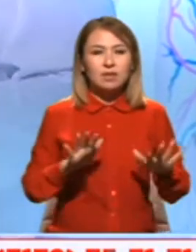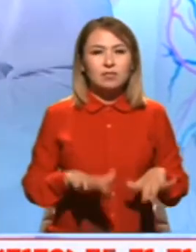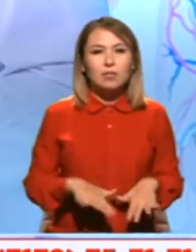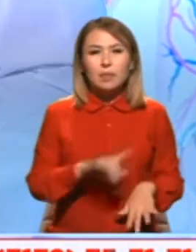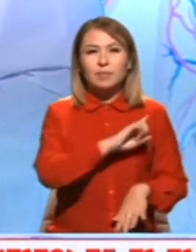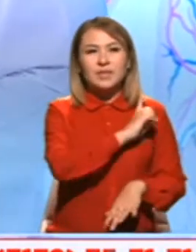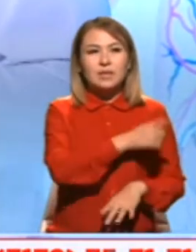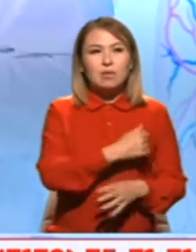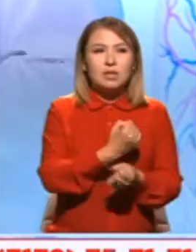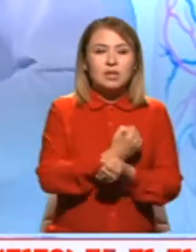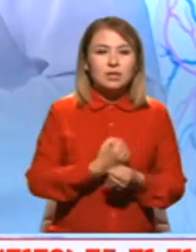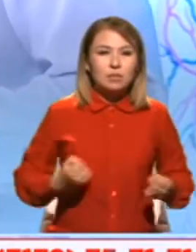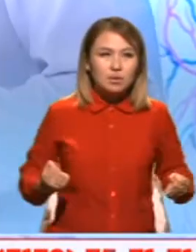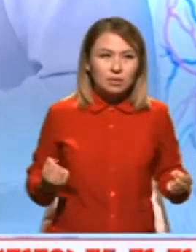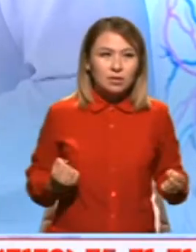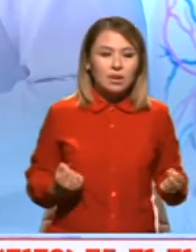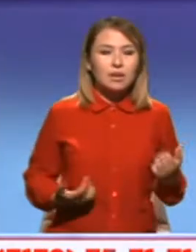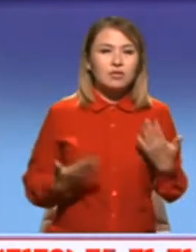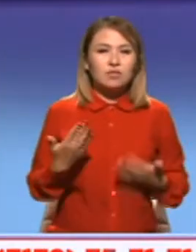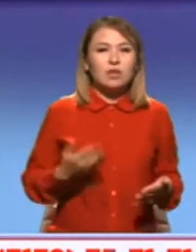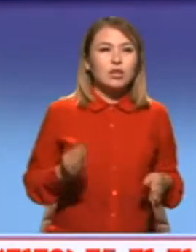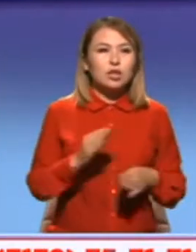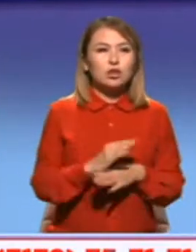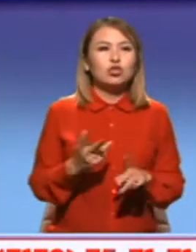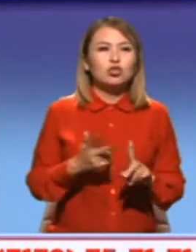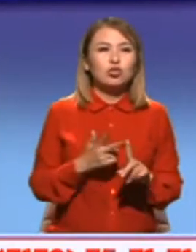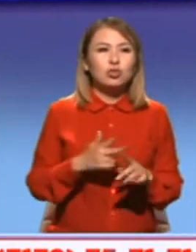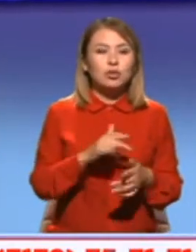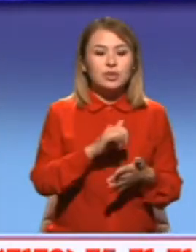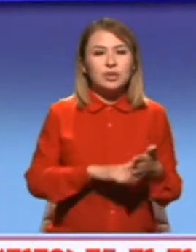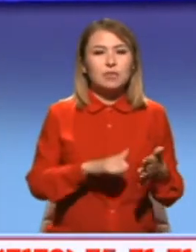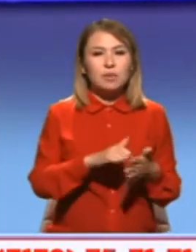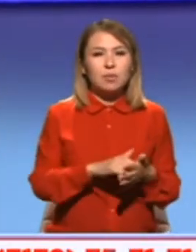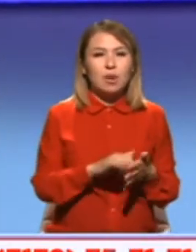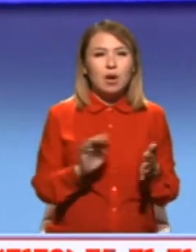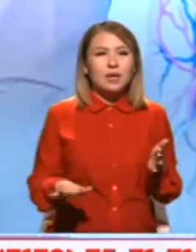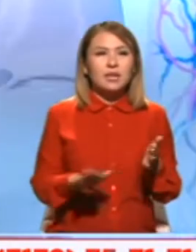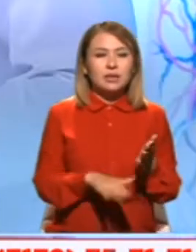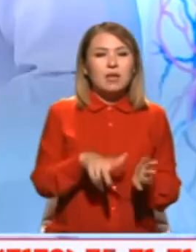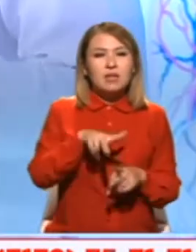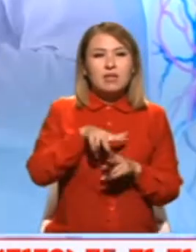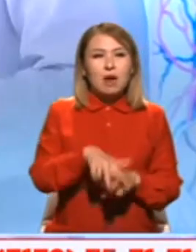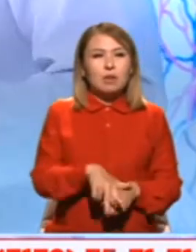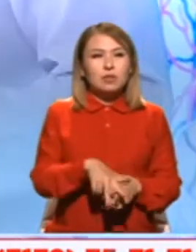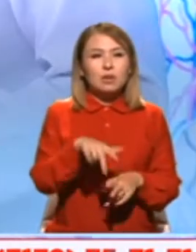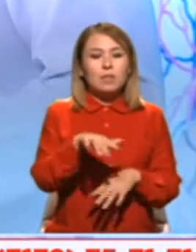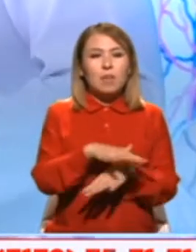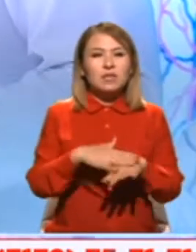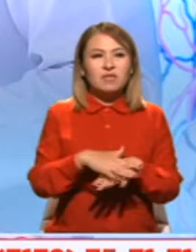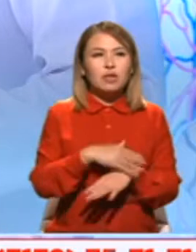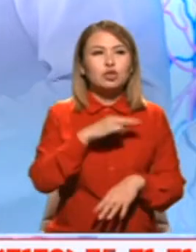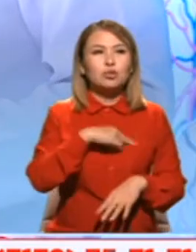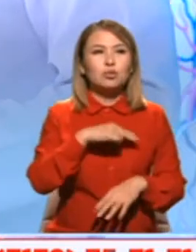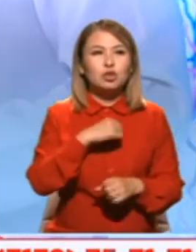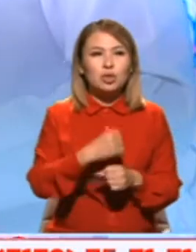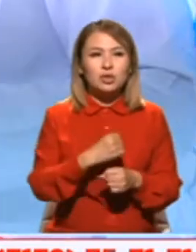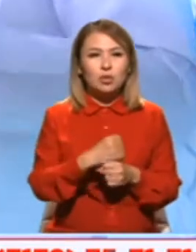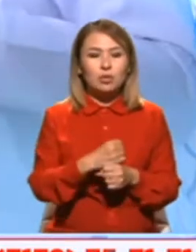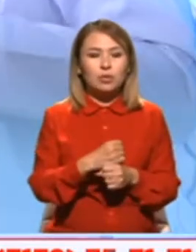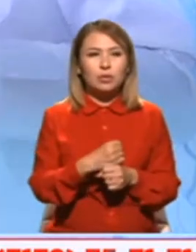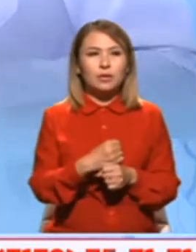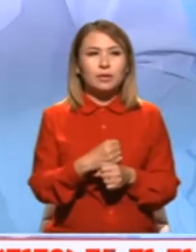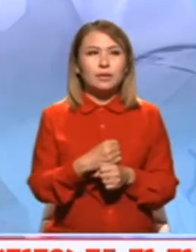қатты семіздікте, және одан кейін бар үшінші себебі аяққа қатты нагрузкалық, яғни массалы жұмыс жасауда. Әсіресе болатын,